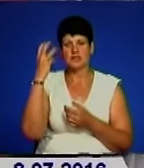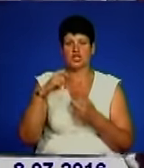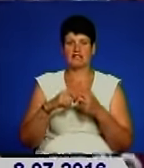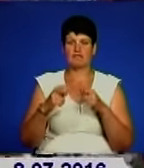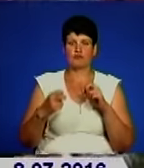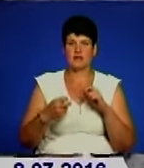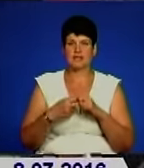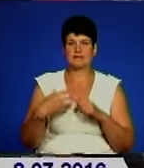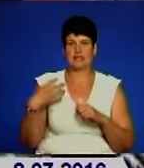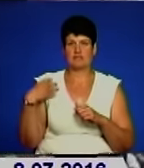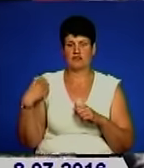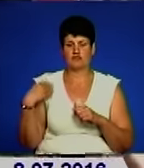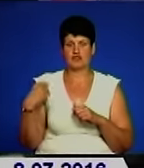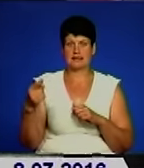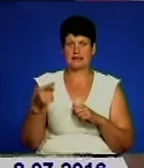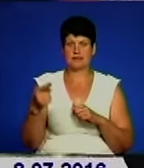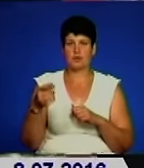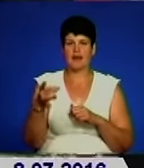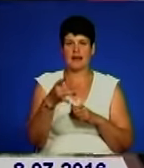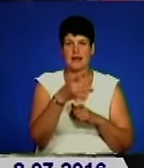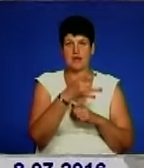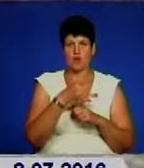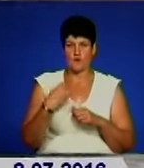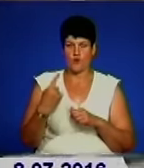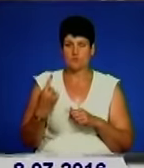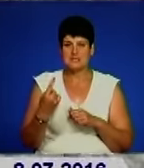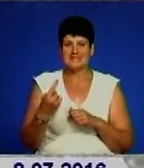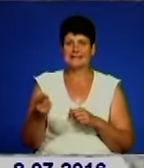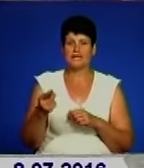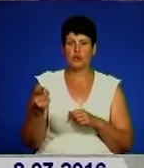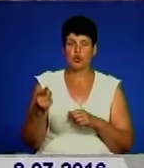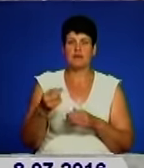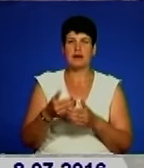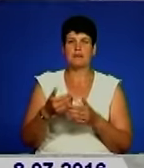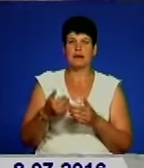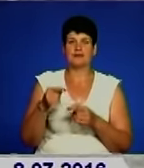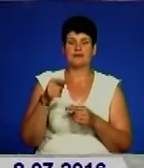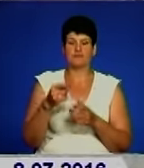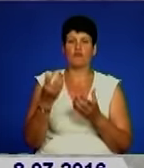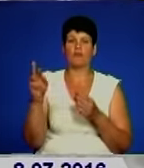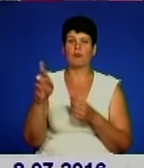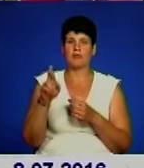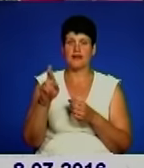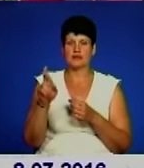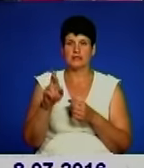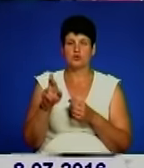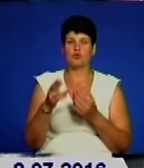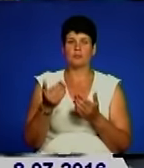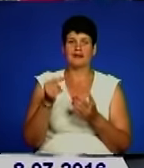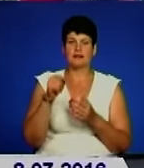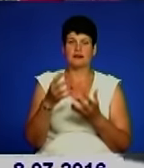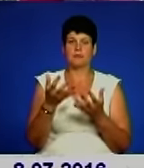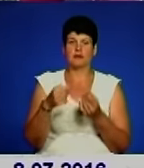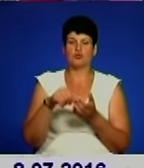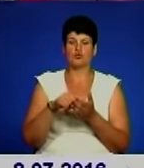-Франківщини, Львівщини, Тернополя і районів області. З Тернополя напередодні у п'ятницю, перед тим взявши участь